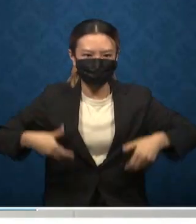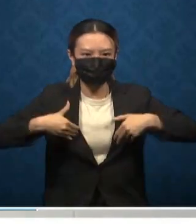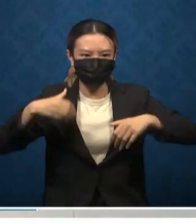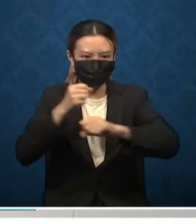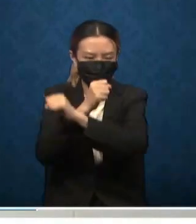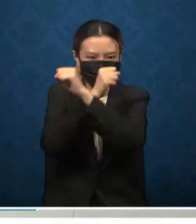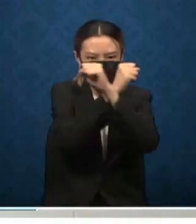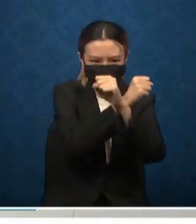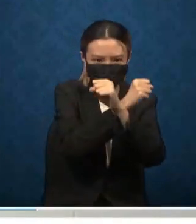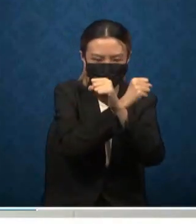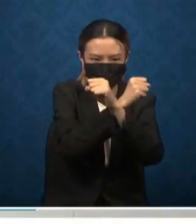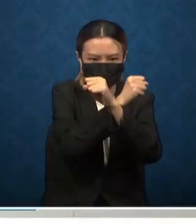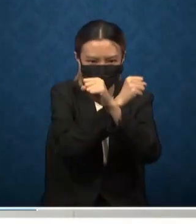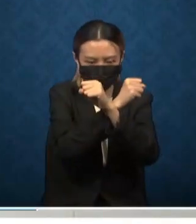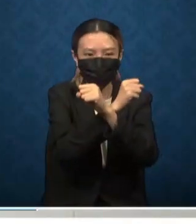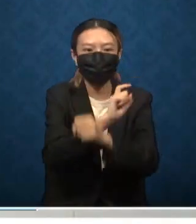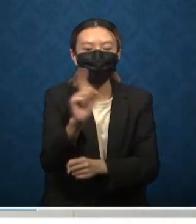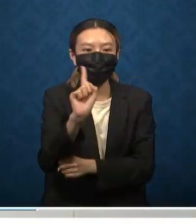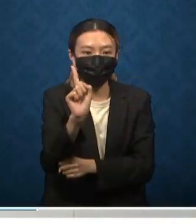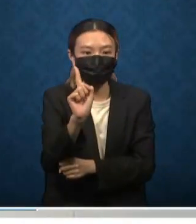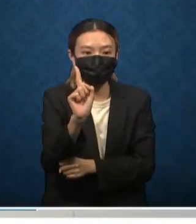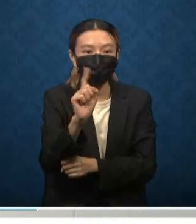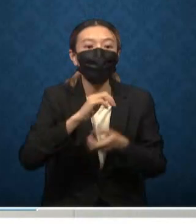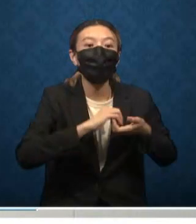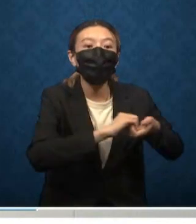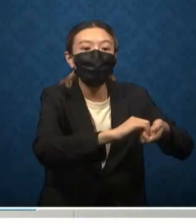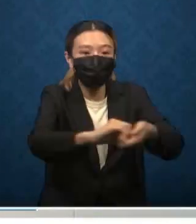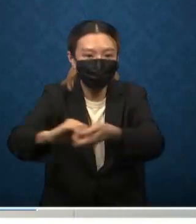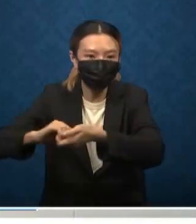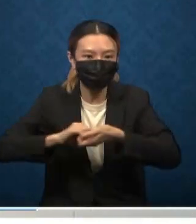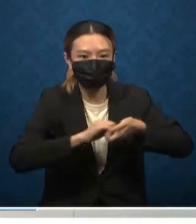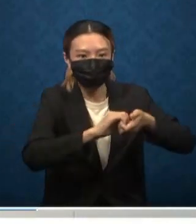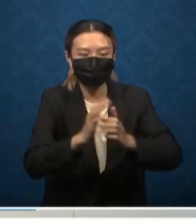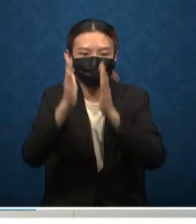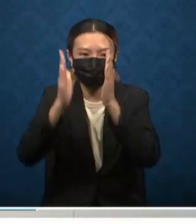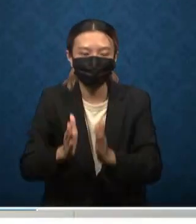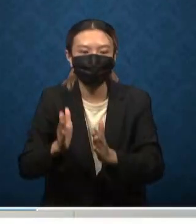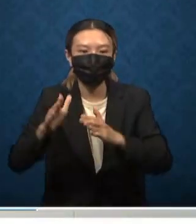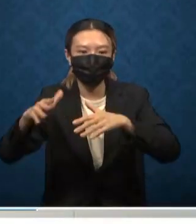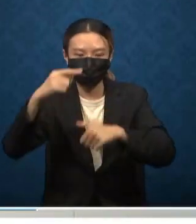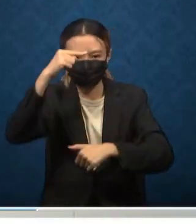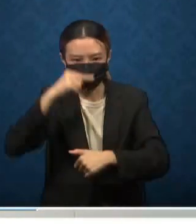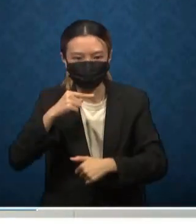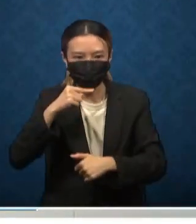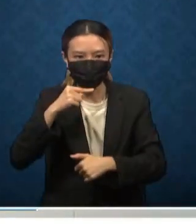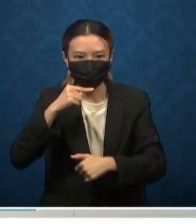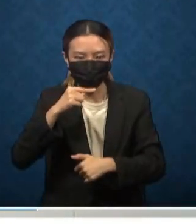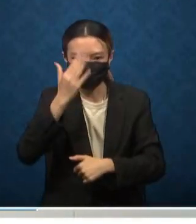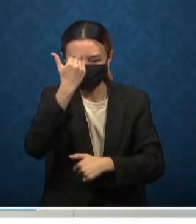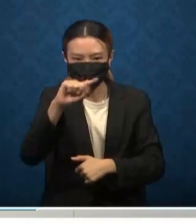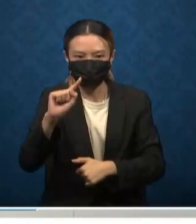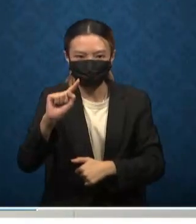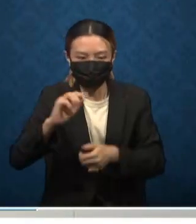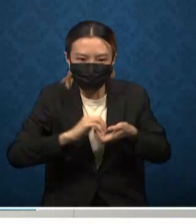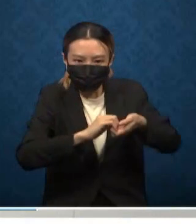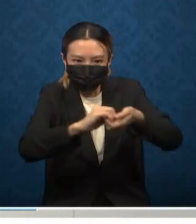มีความอยู่ที่ดีโดยร่วมมือกับไอดอลชายชนชาวไทยอันเป็นสำคัญตัวหนึ่งที่จะนำพา